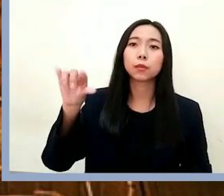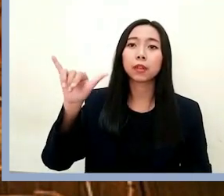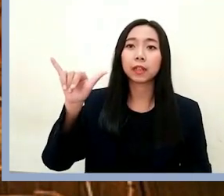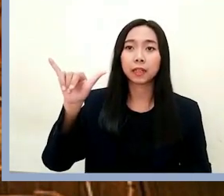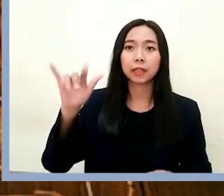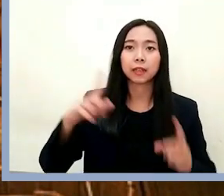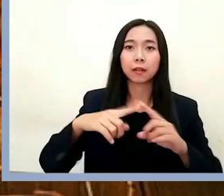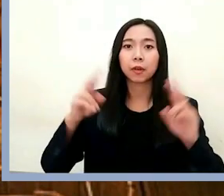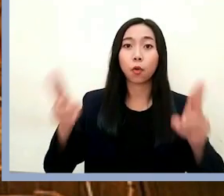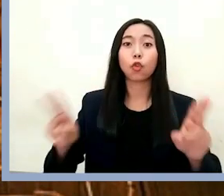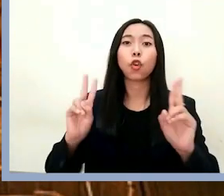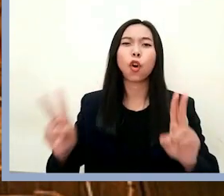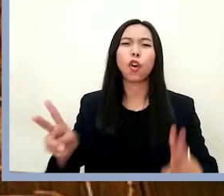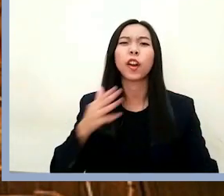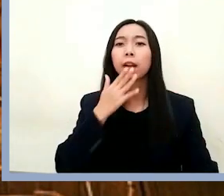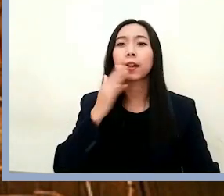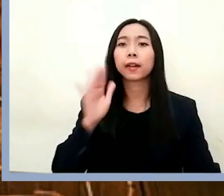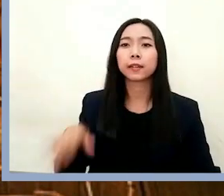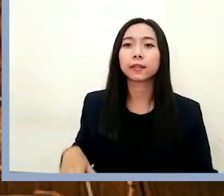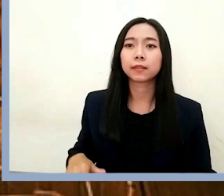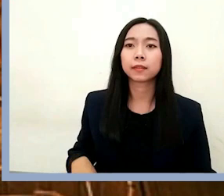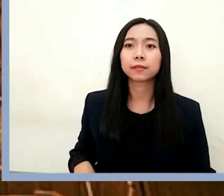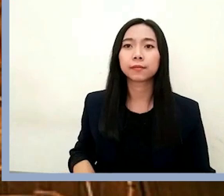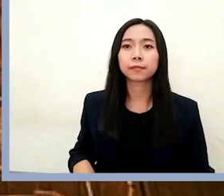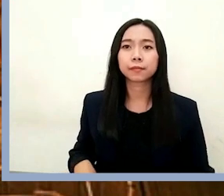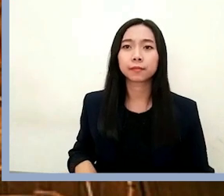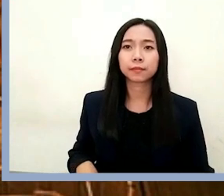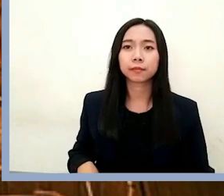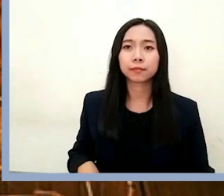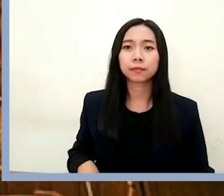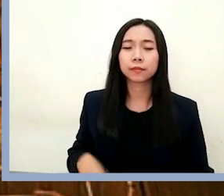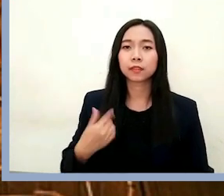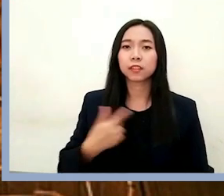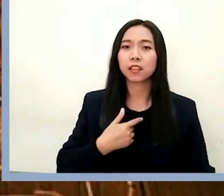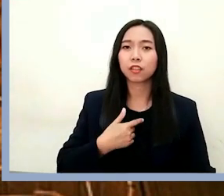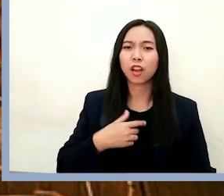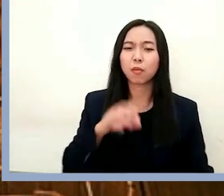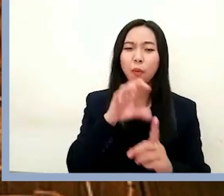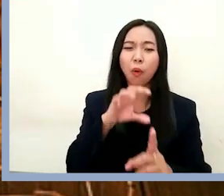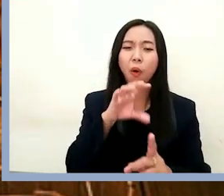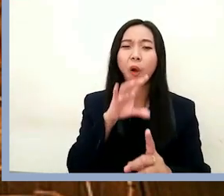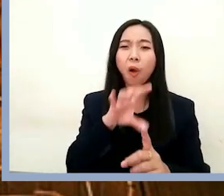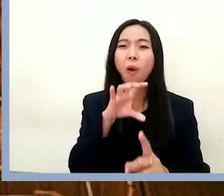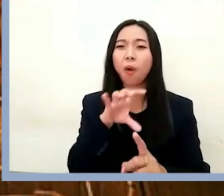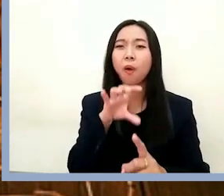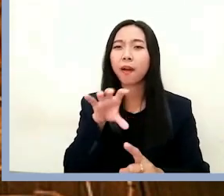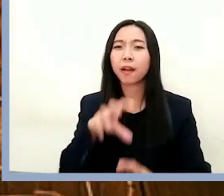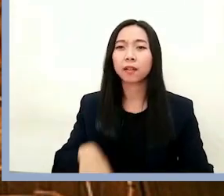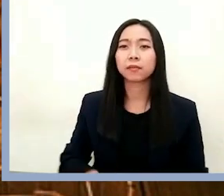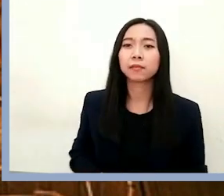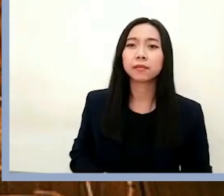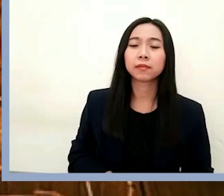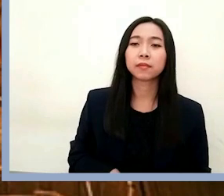dianggap berperilaku buruk misalnya kita membully para mantan narapi narapidana